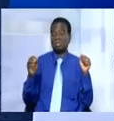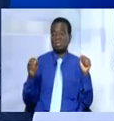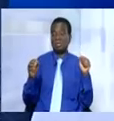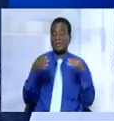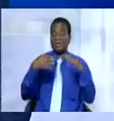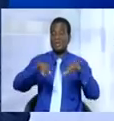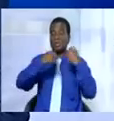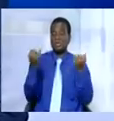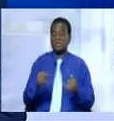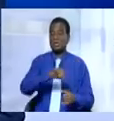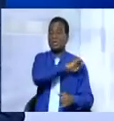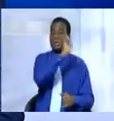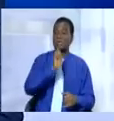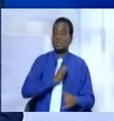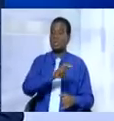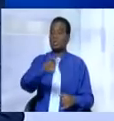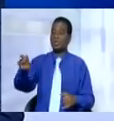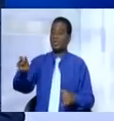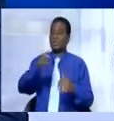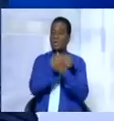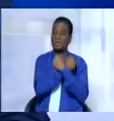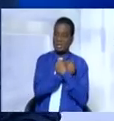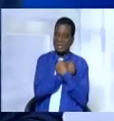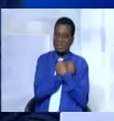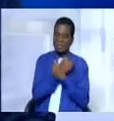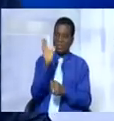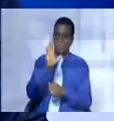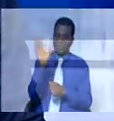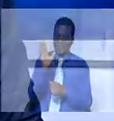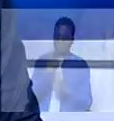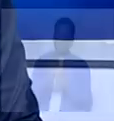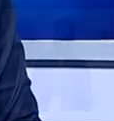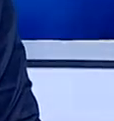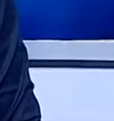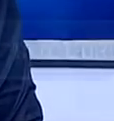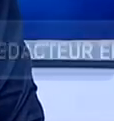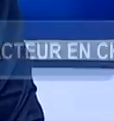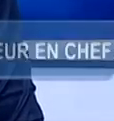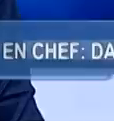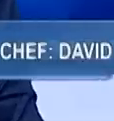Et c'est la fin de cette édition. Merci de votre fidélité. Thank you.